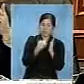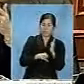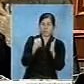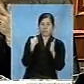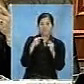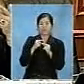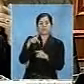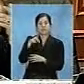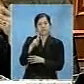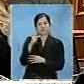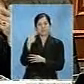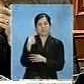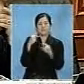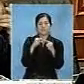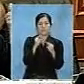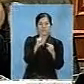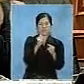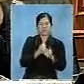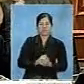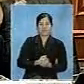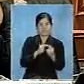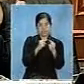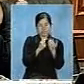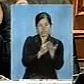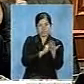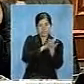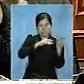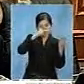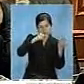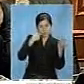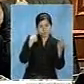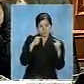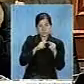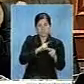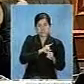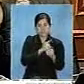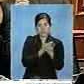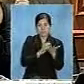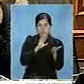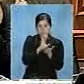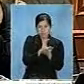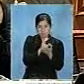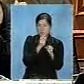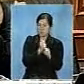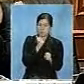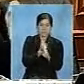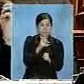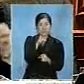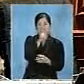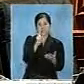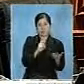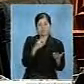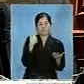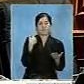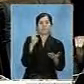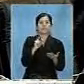ในระยะยาวกับประเทศโดยประเทศสามารถรับผิดชอบในเรื่องของงบประมาณในอนาคตได้ดีเพียงใดน่าจะเป็นสิ่งที่เป็นประโย